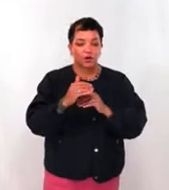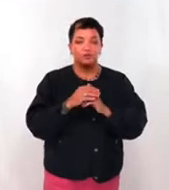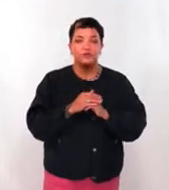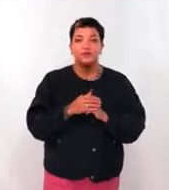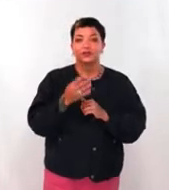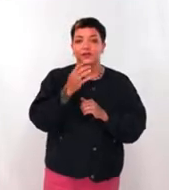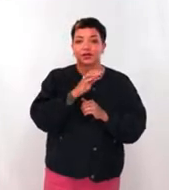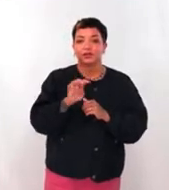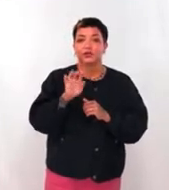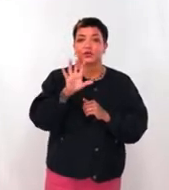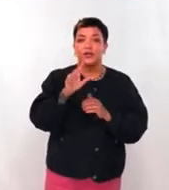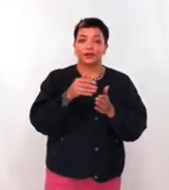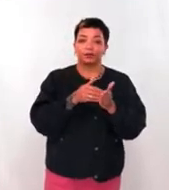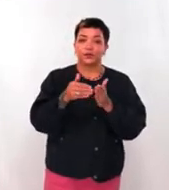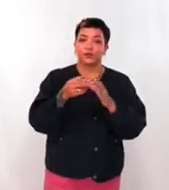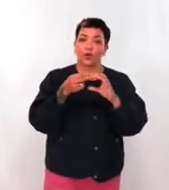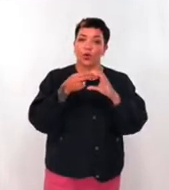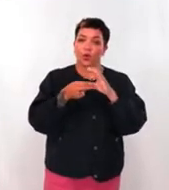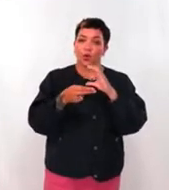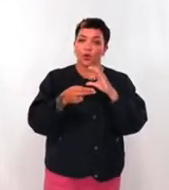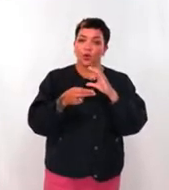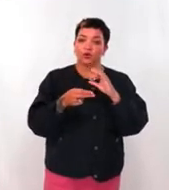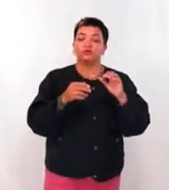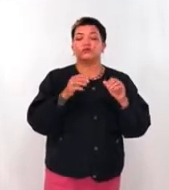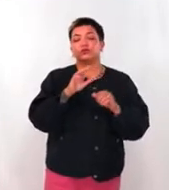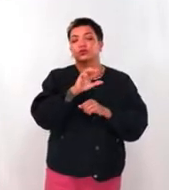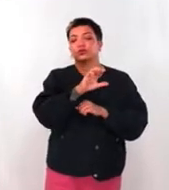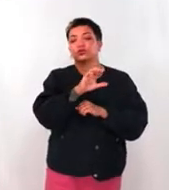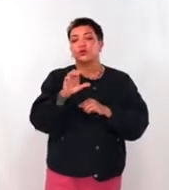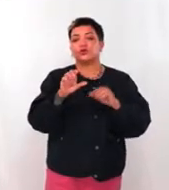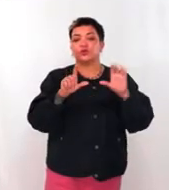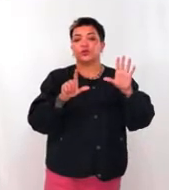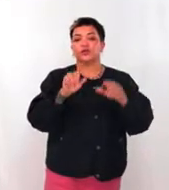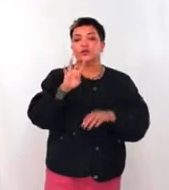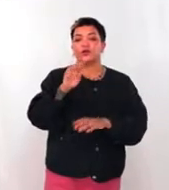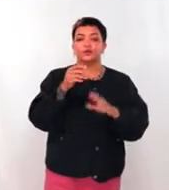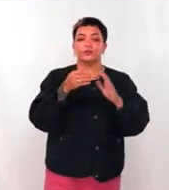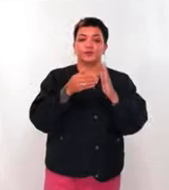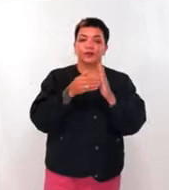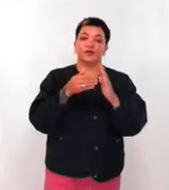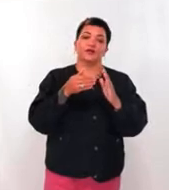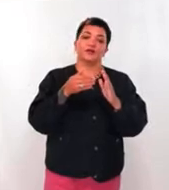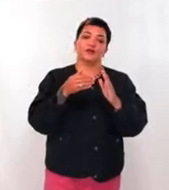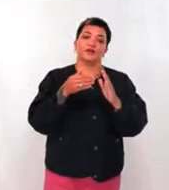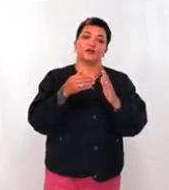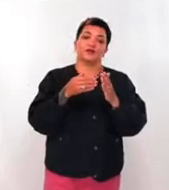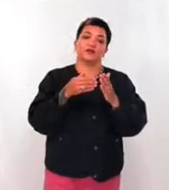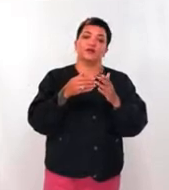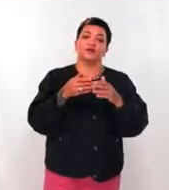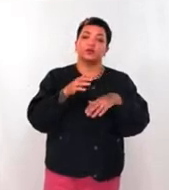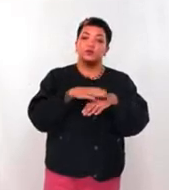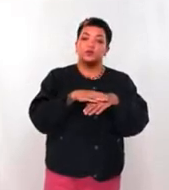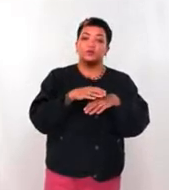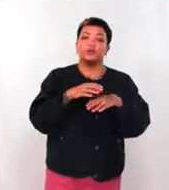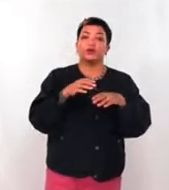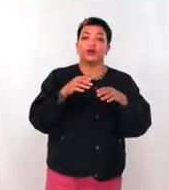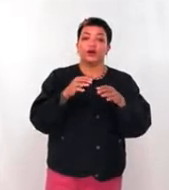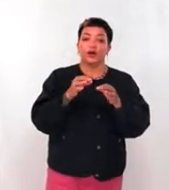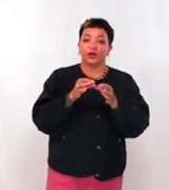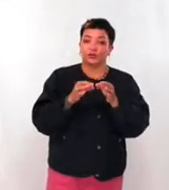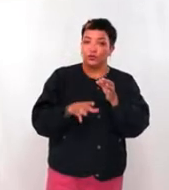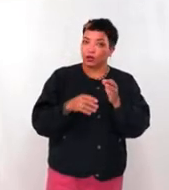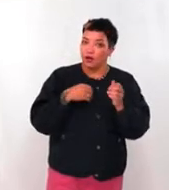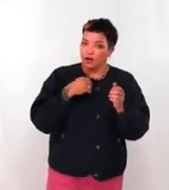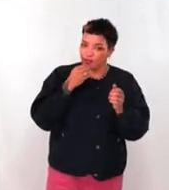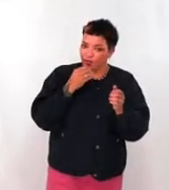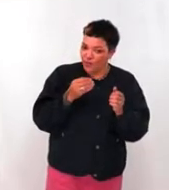405 millions d'euros, précisément 174 115 euros dans nos projections. On arrive à 405 833, donc on est dans la